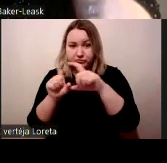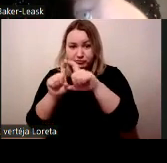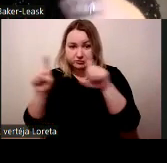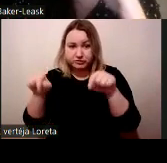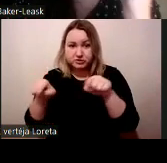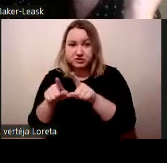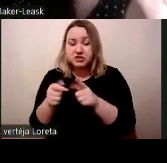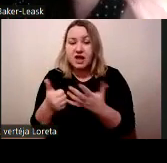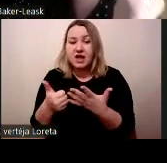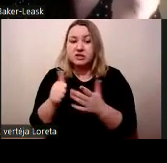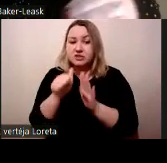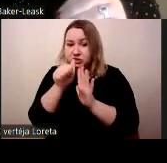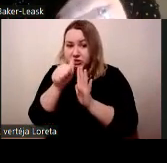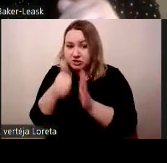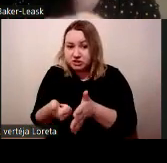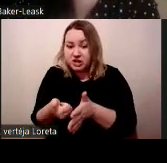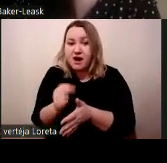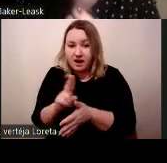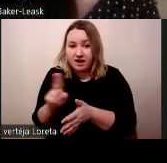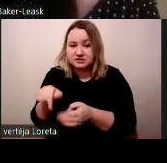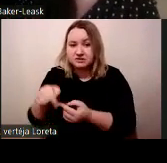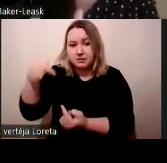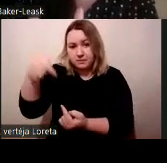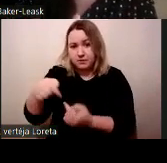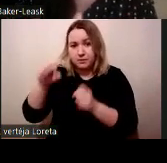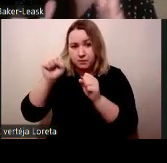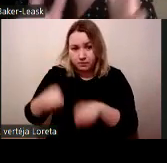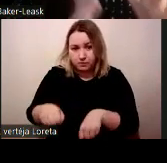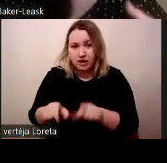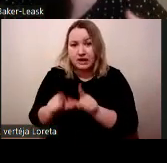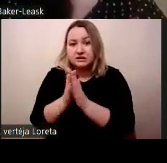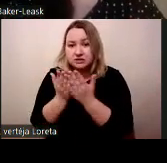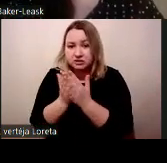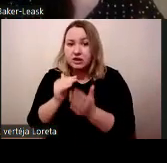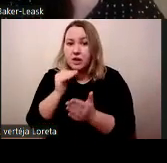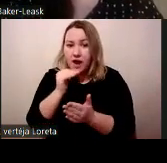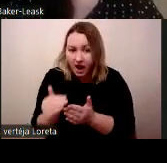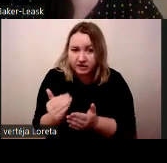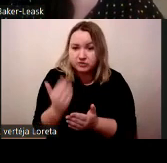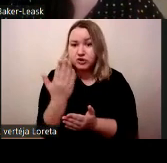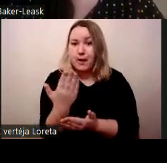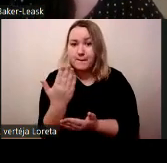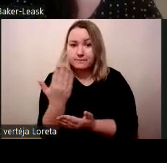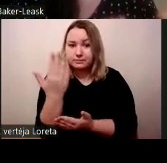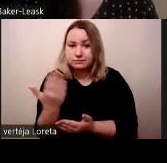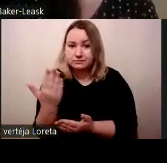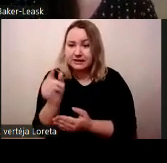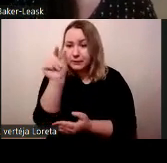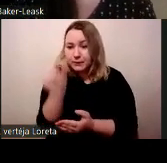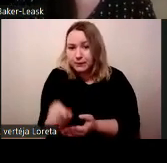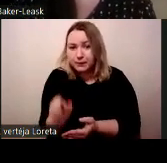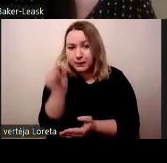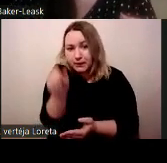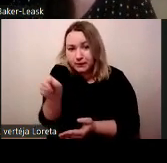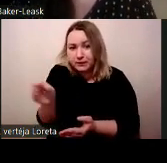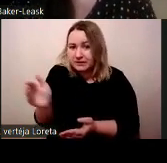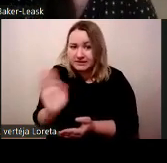šešiamečiams skirtas knygas ir dabar tikrai knygos yra aiškiai sužymėtos ir asuktos į vaikus. Ir